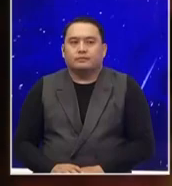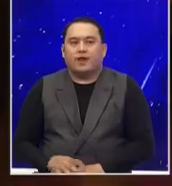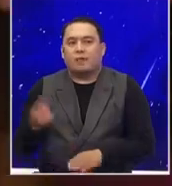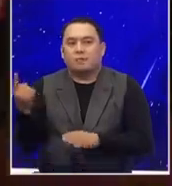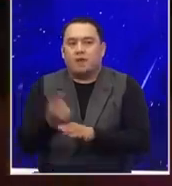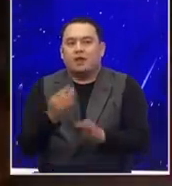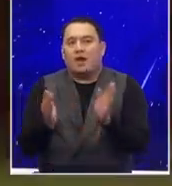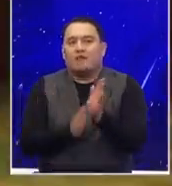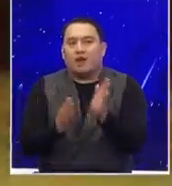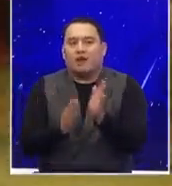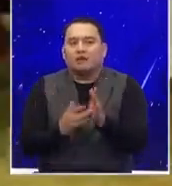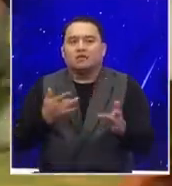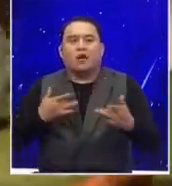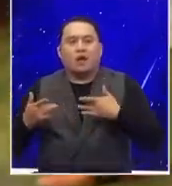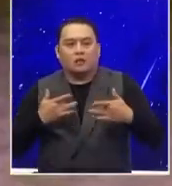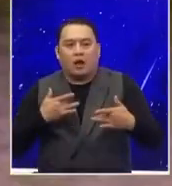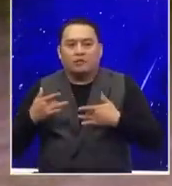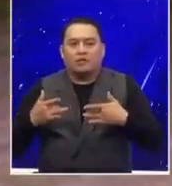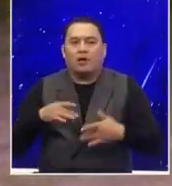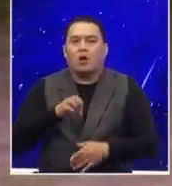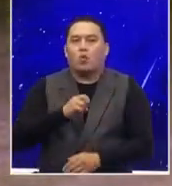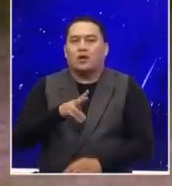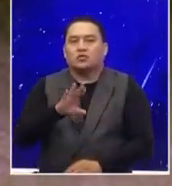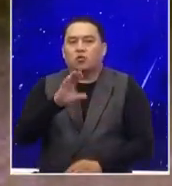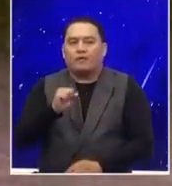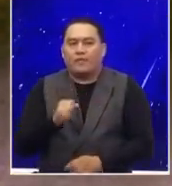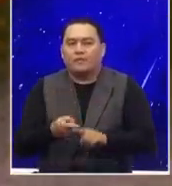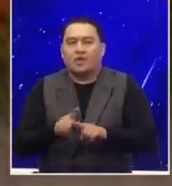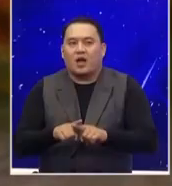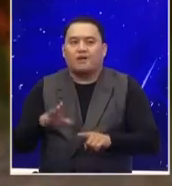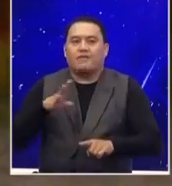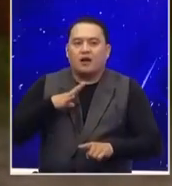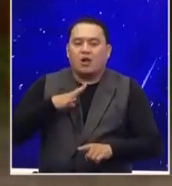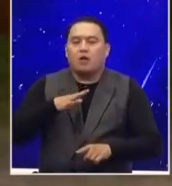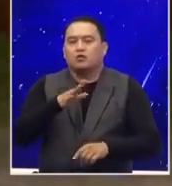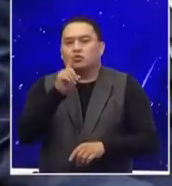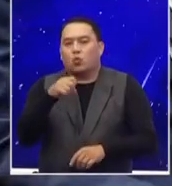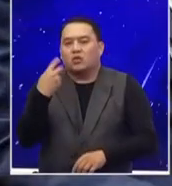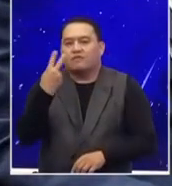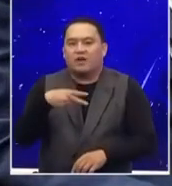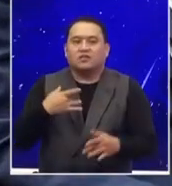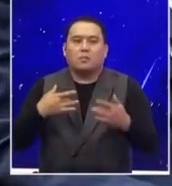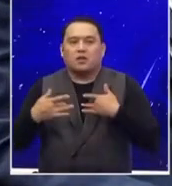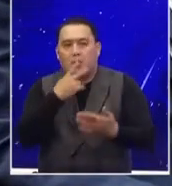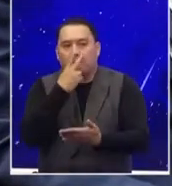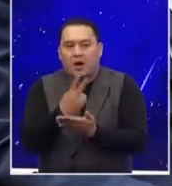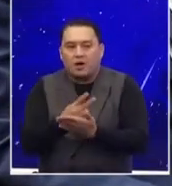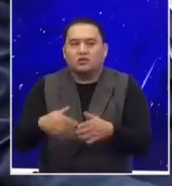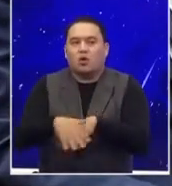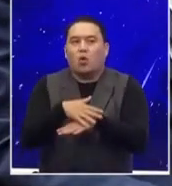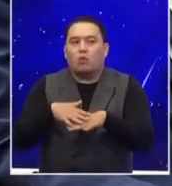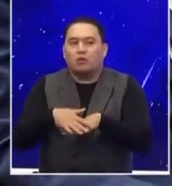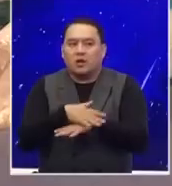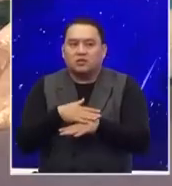Первые овации посетителей театра вызвала пьеса Мухтара Уэзова «Айман Шолпан». С тех пор более 120 спектаклей было показано жителям